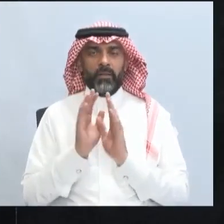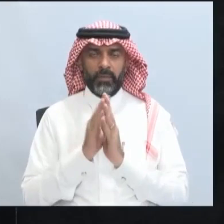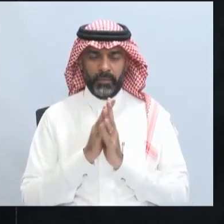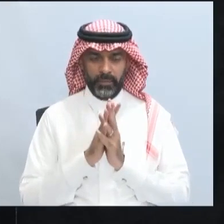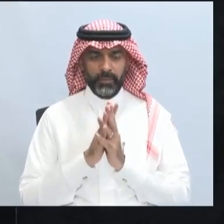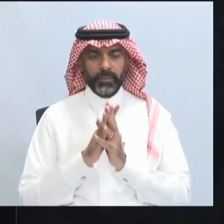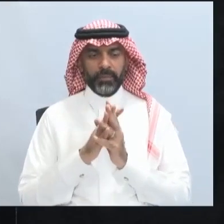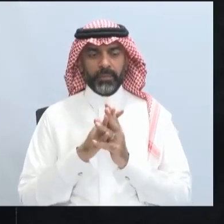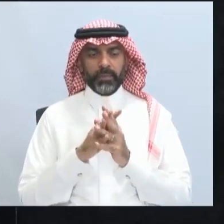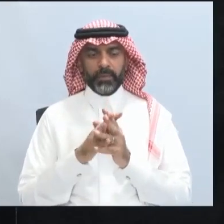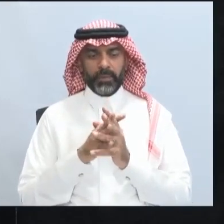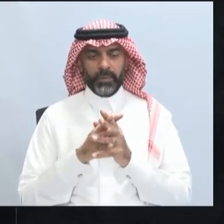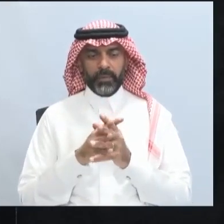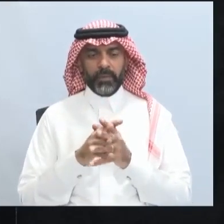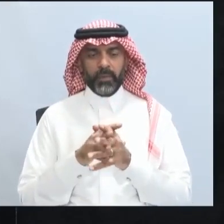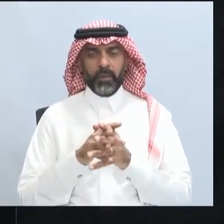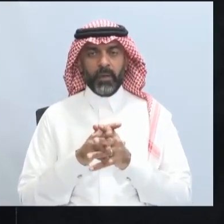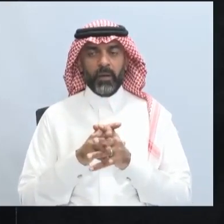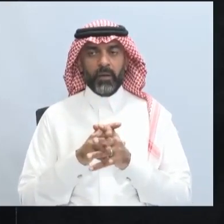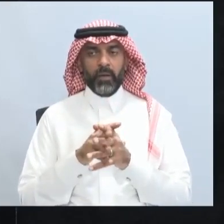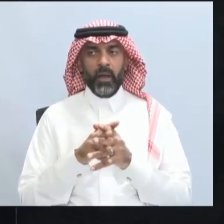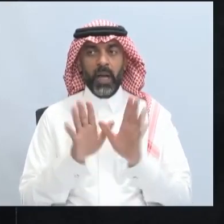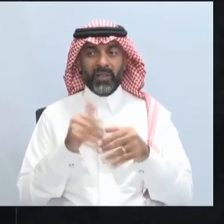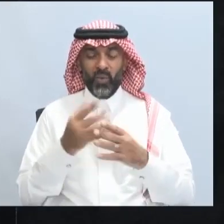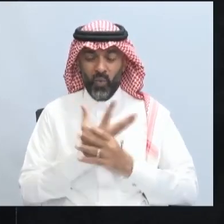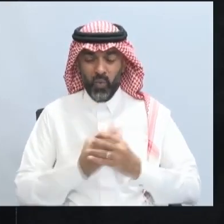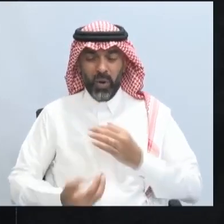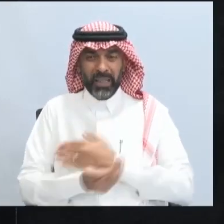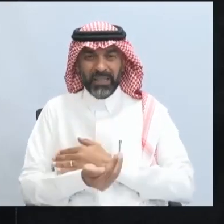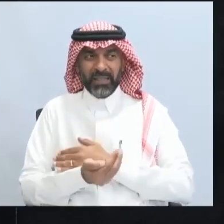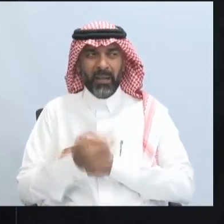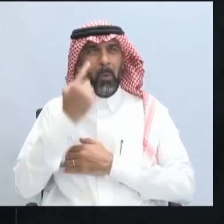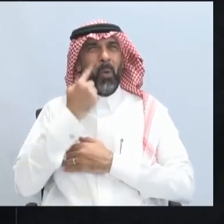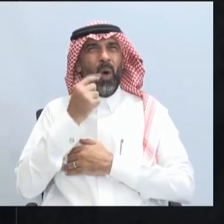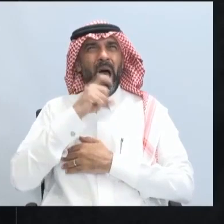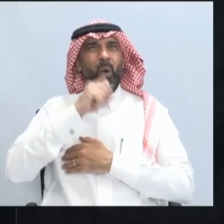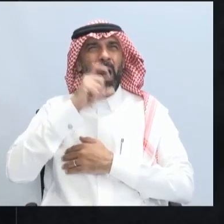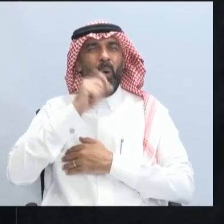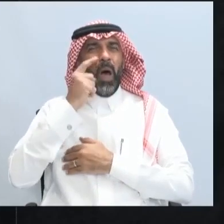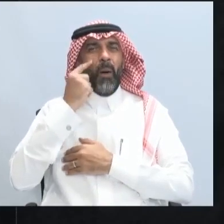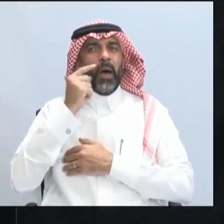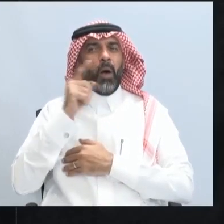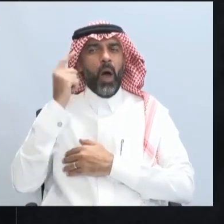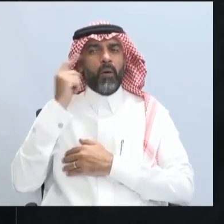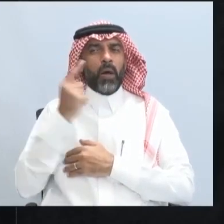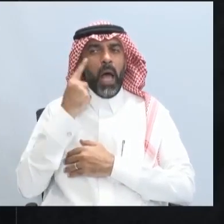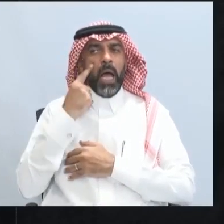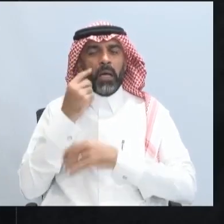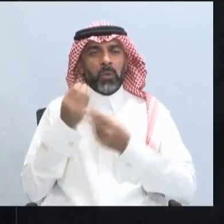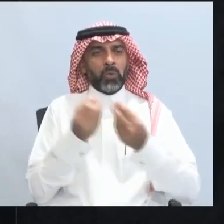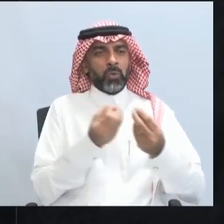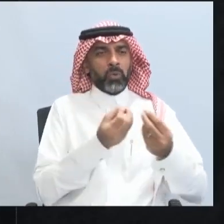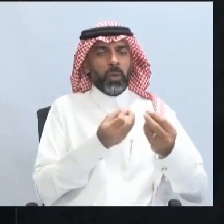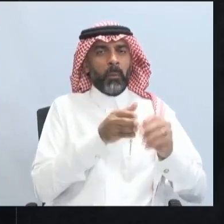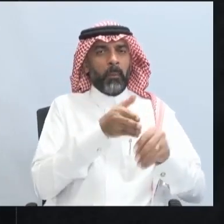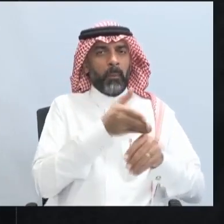والتنفس حتى لو حصل بعدها بلحظات انه قد توفي فاننا نقول انها قد بدات هذه الشخصيه